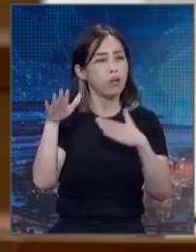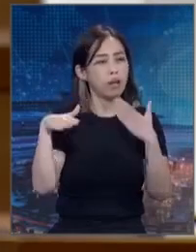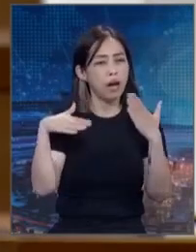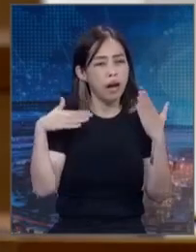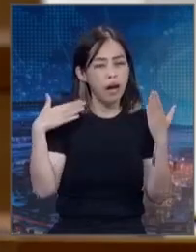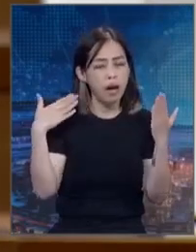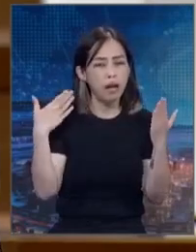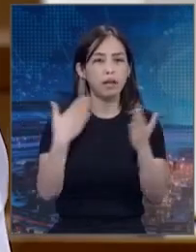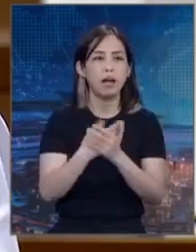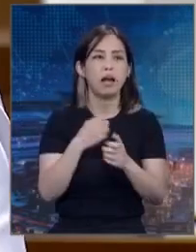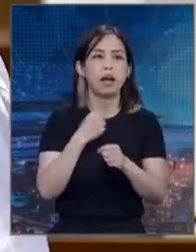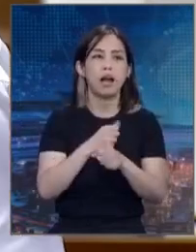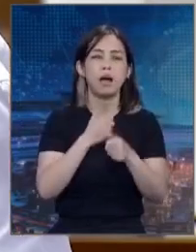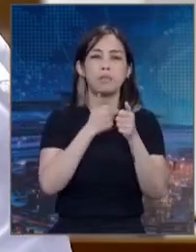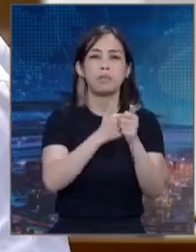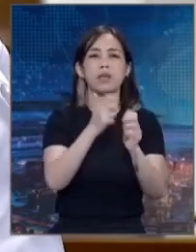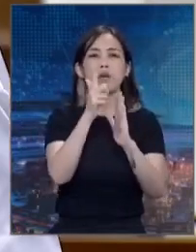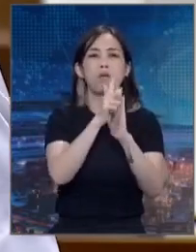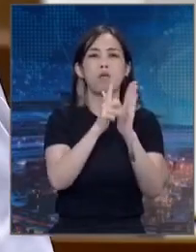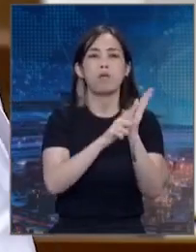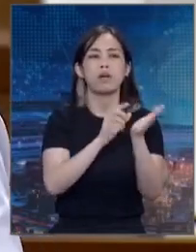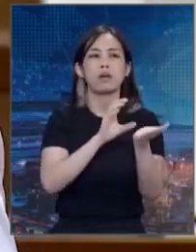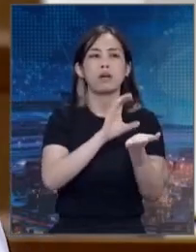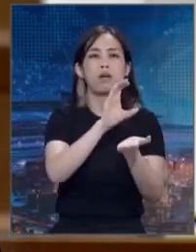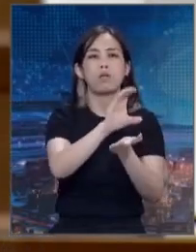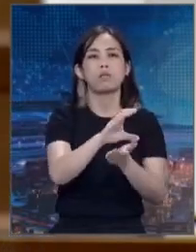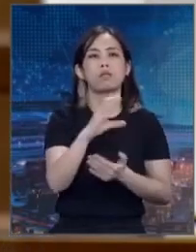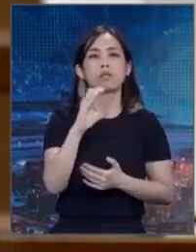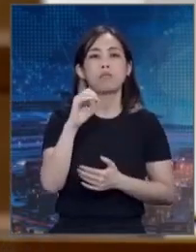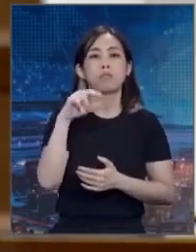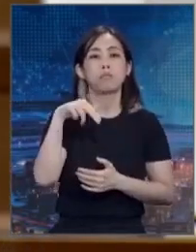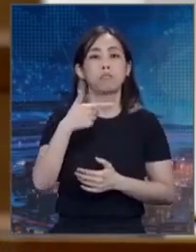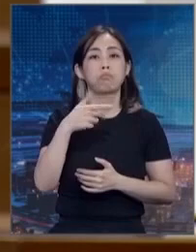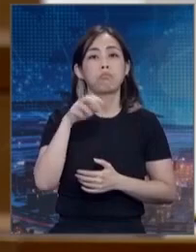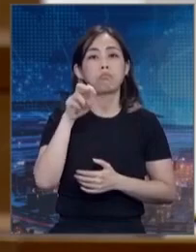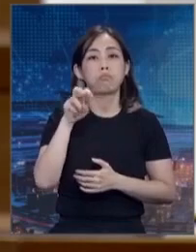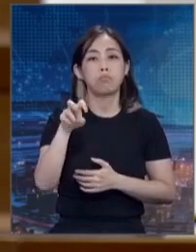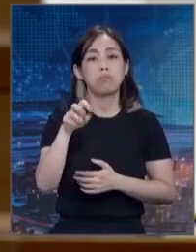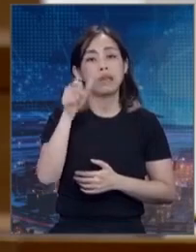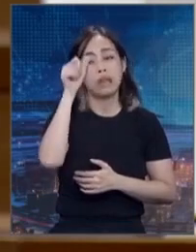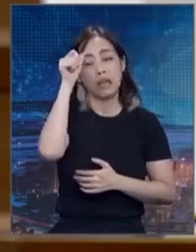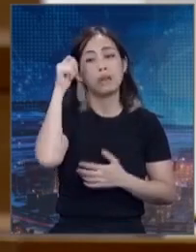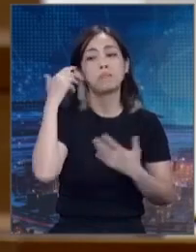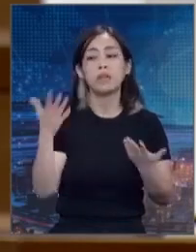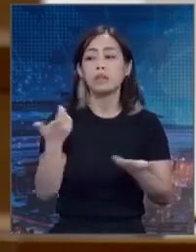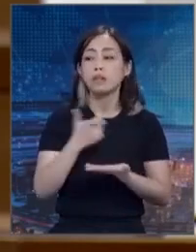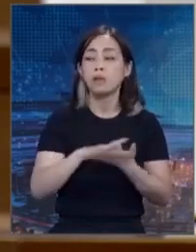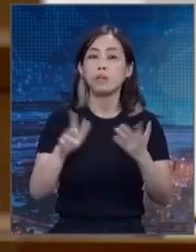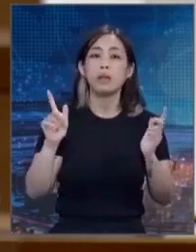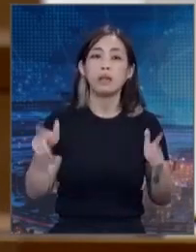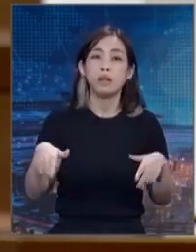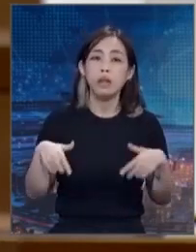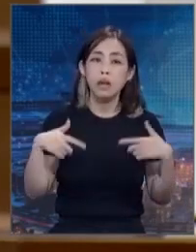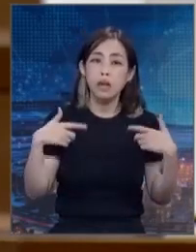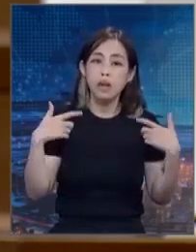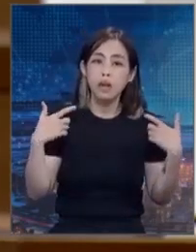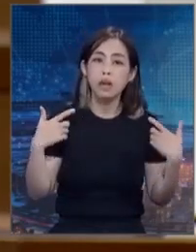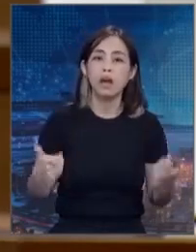phải thực hiện theo luật đầu tư công. Vậy thì rõ ràng gói bây giờ chúng ta phải gói cầu giải quyết như thế nào để đảm bảo cho gói cầu